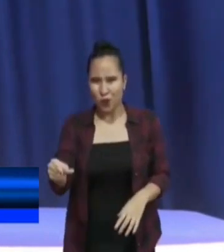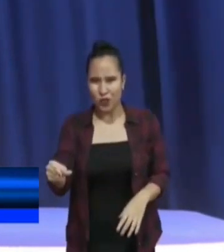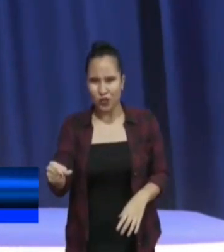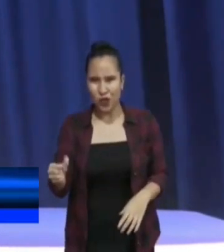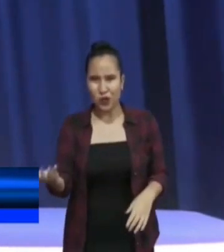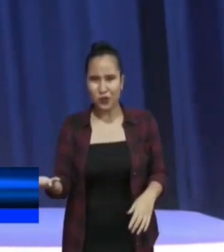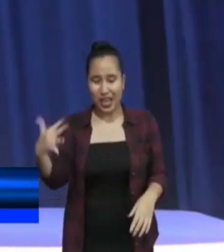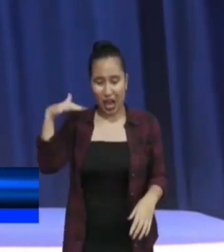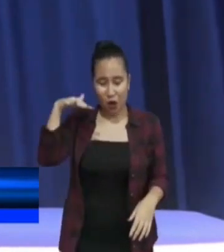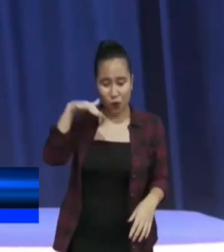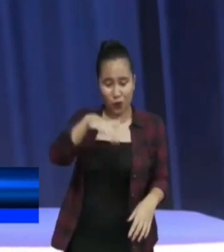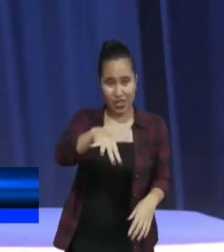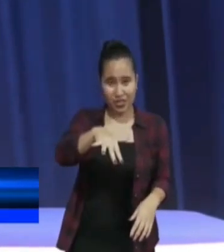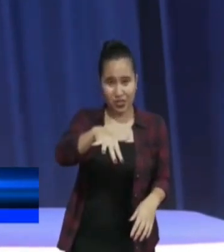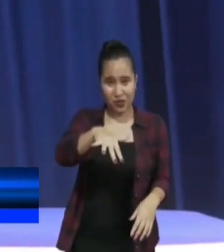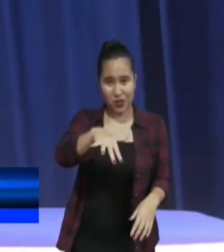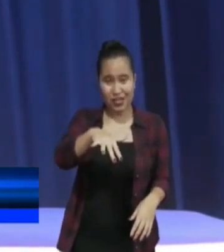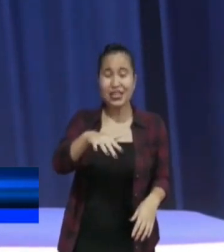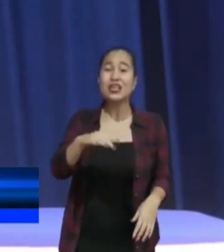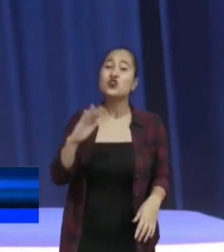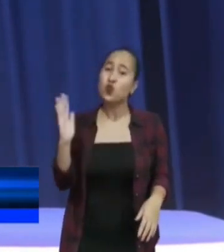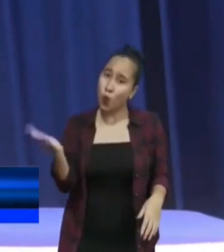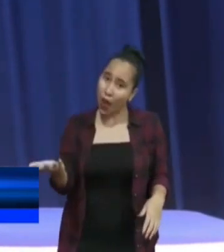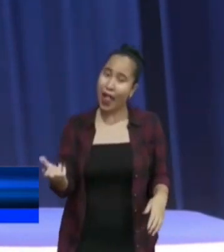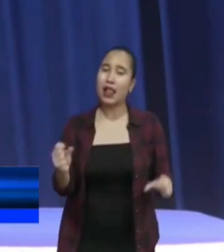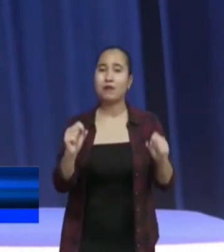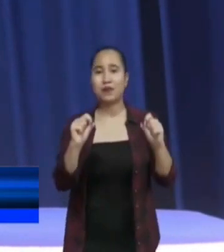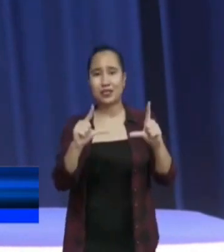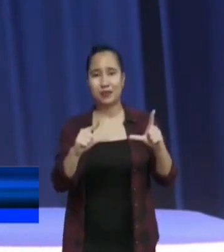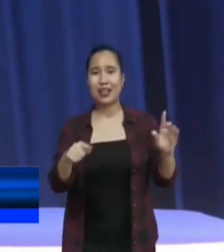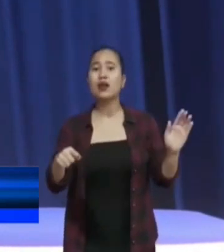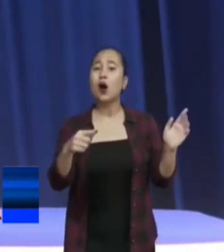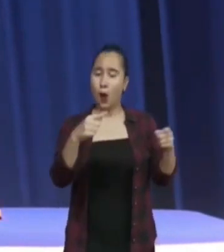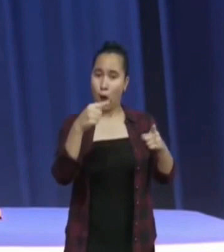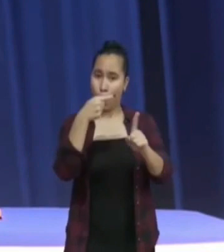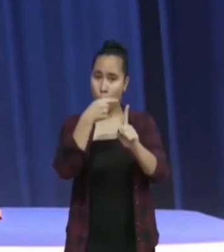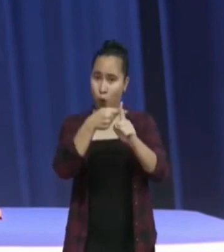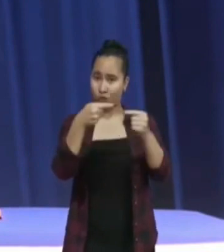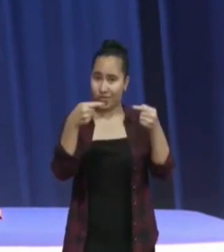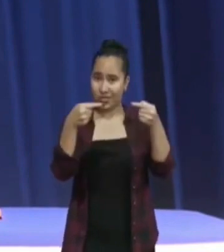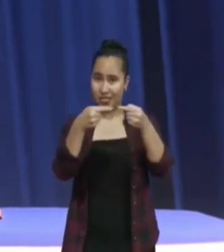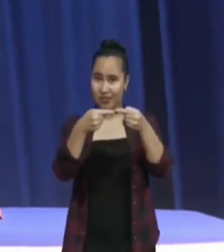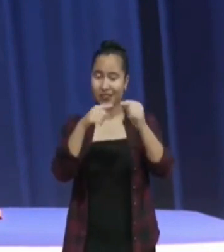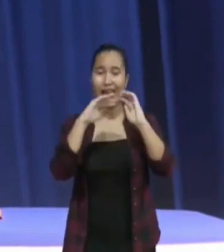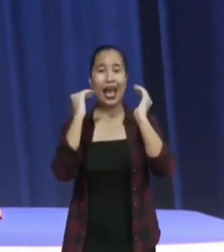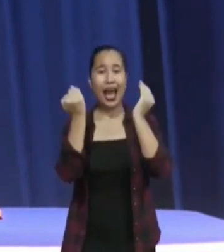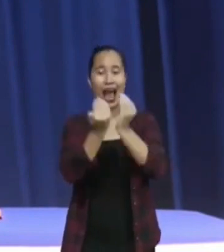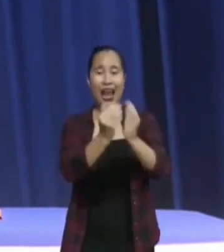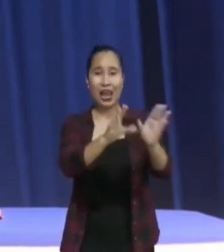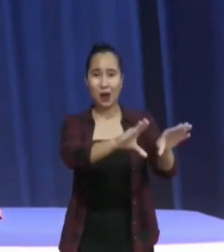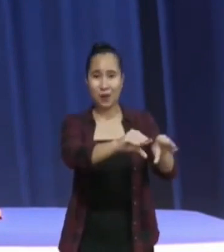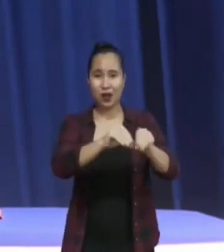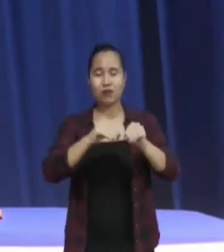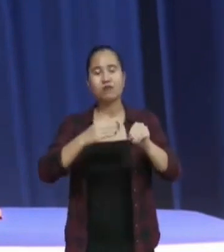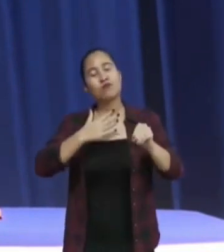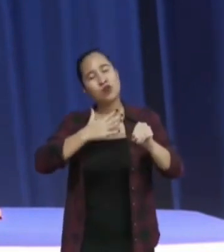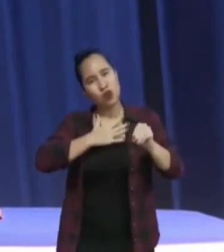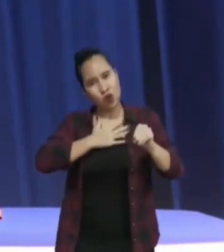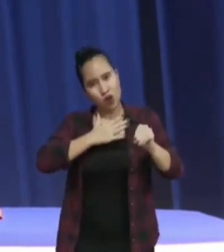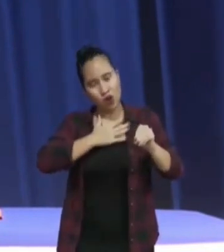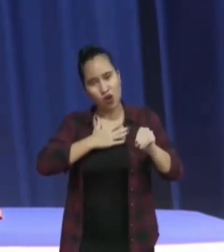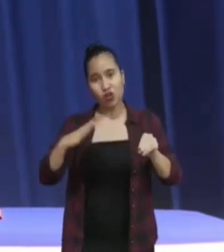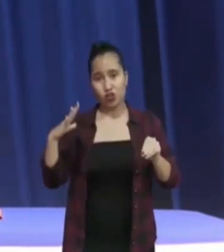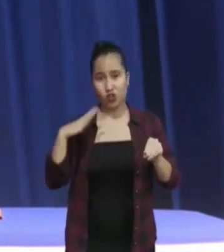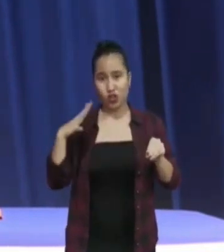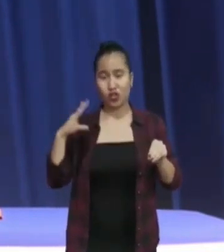haar kantoor is besmet gevonden, is positief getest. Alle maatregelen waren gelukkigerwijs